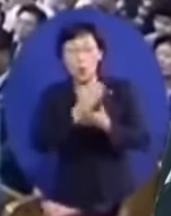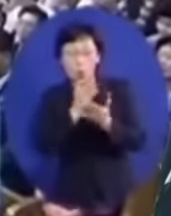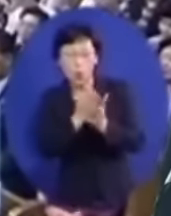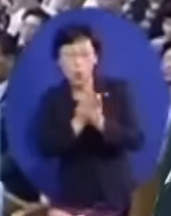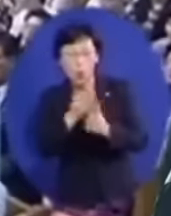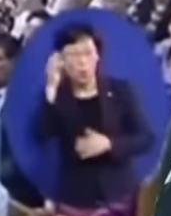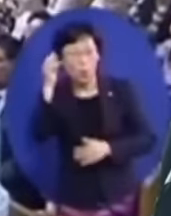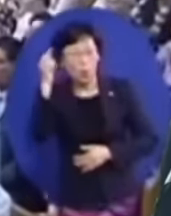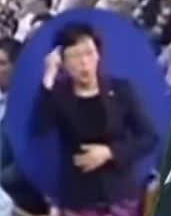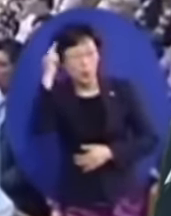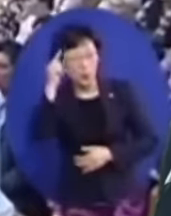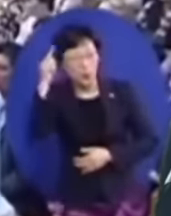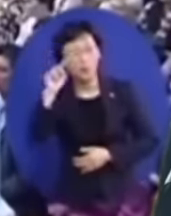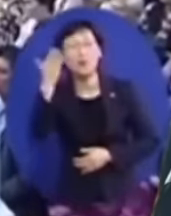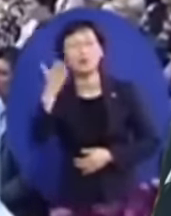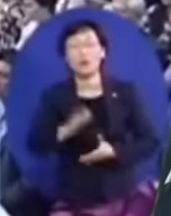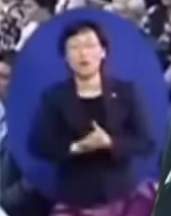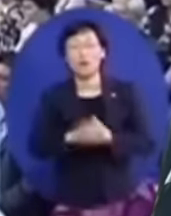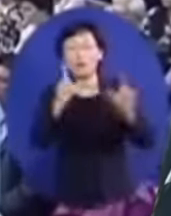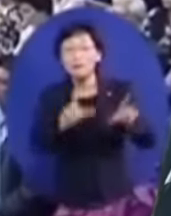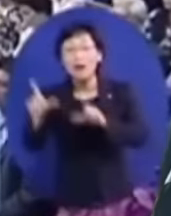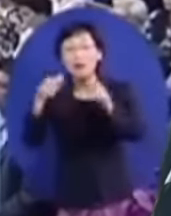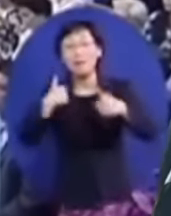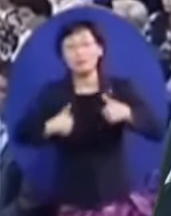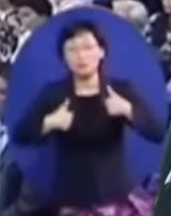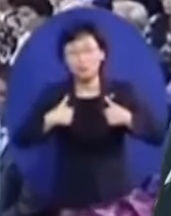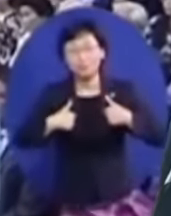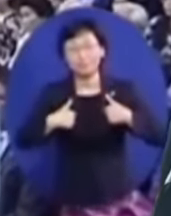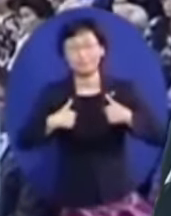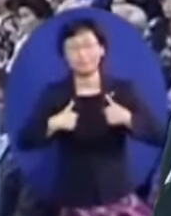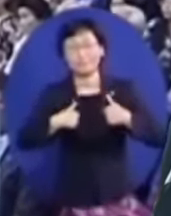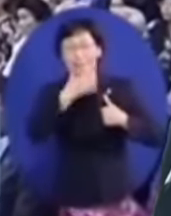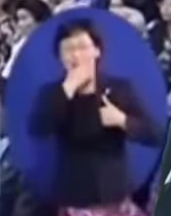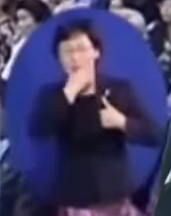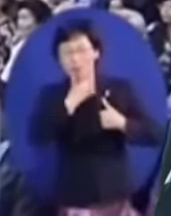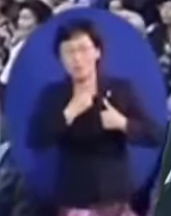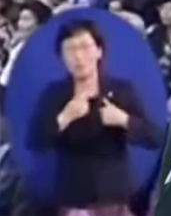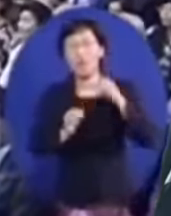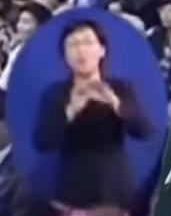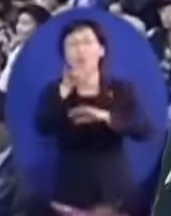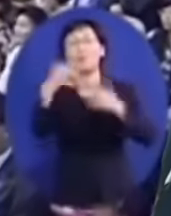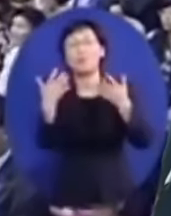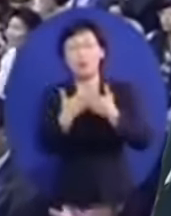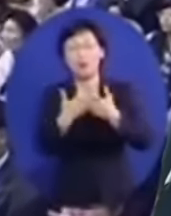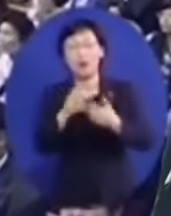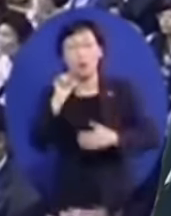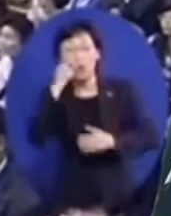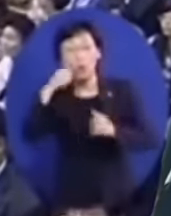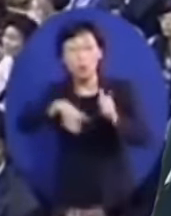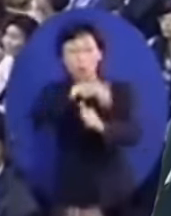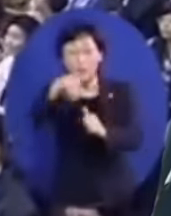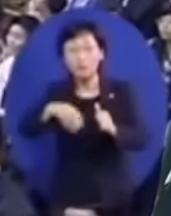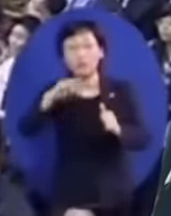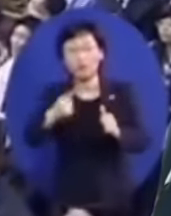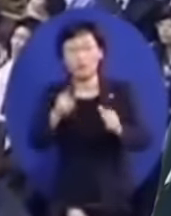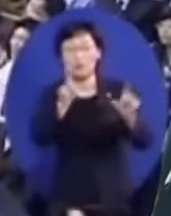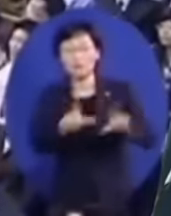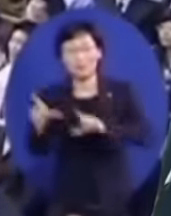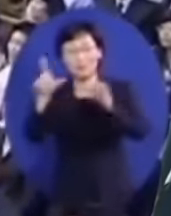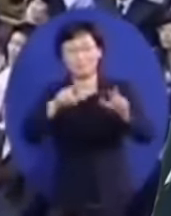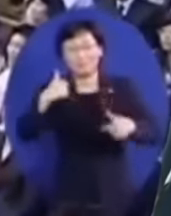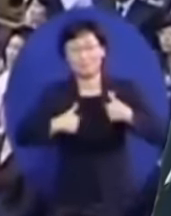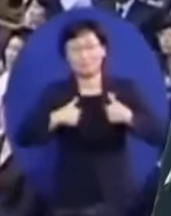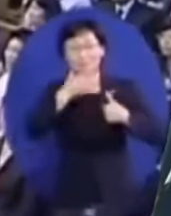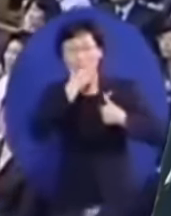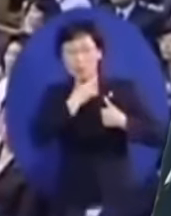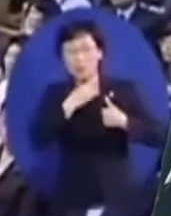것입니다. 삶의 기쁨과 행복이 넘쳐납니다. 어려운 환경 속에서도 삶의 기쁨과 행복이